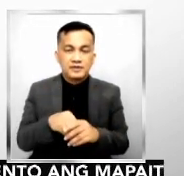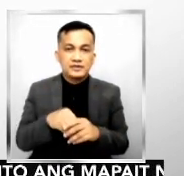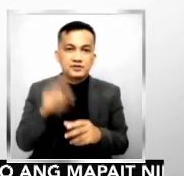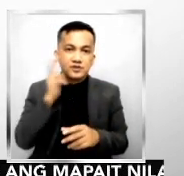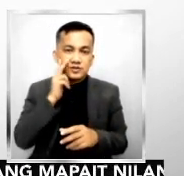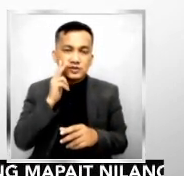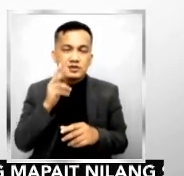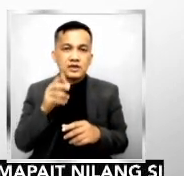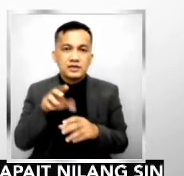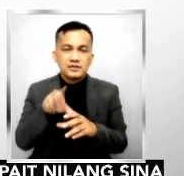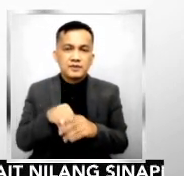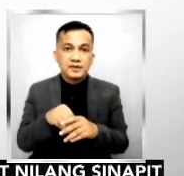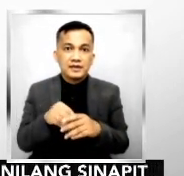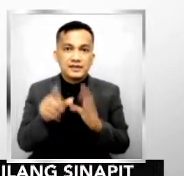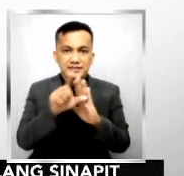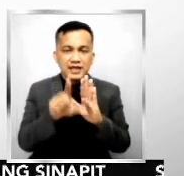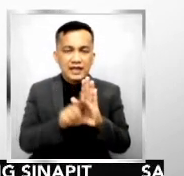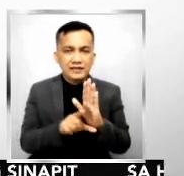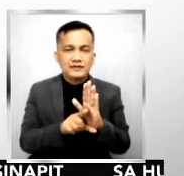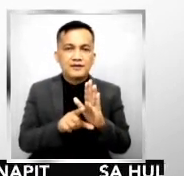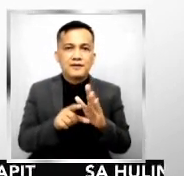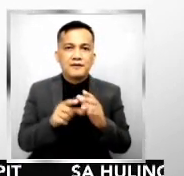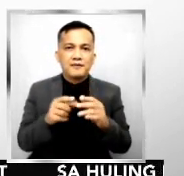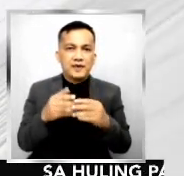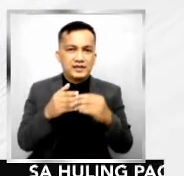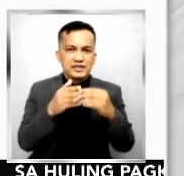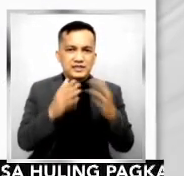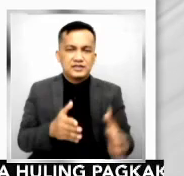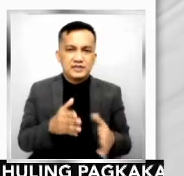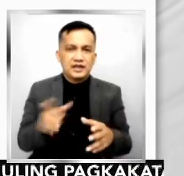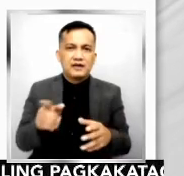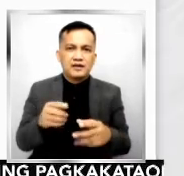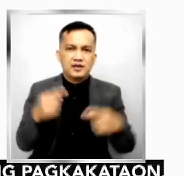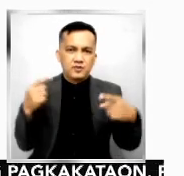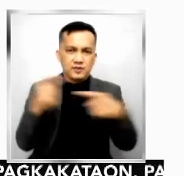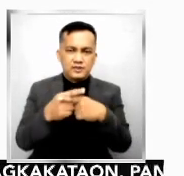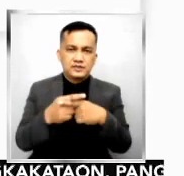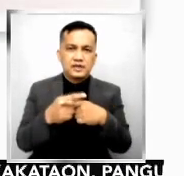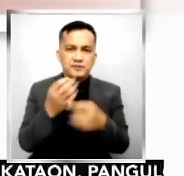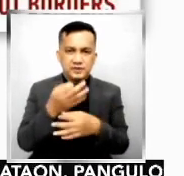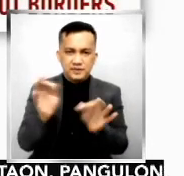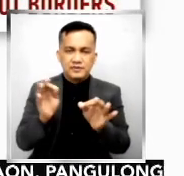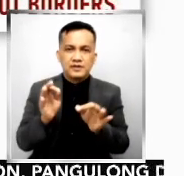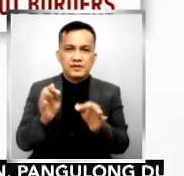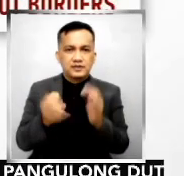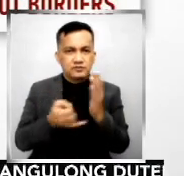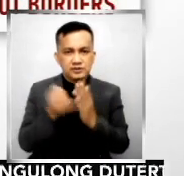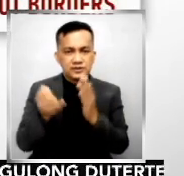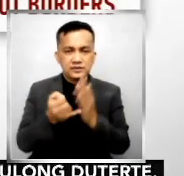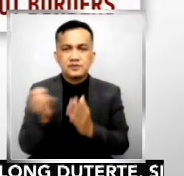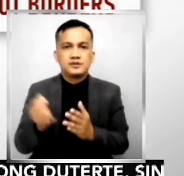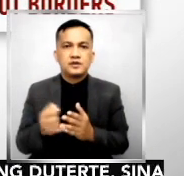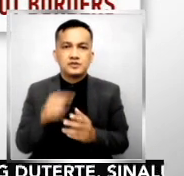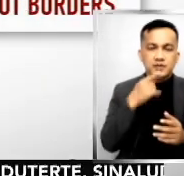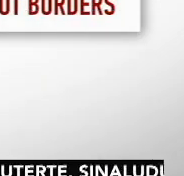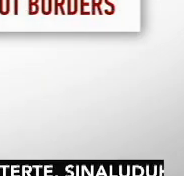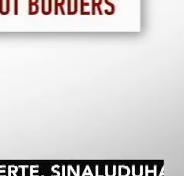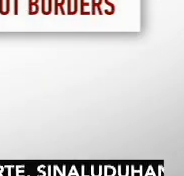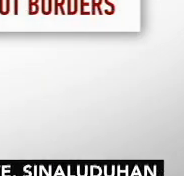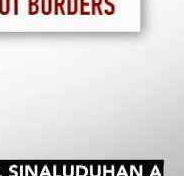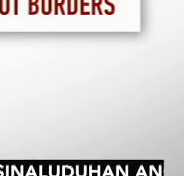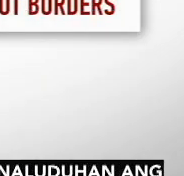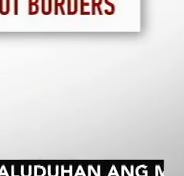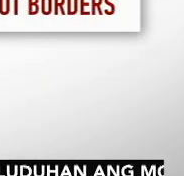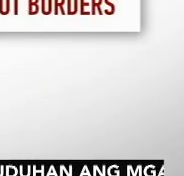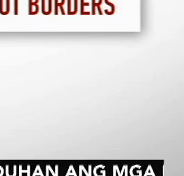umano sa kalayaan ng pamamahayag. Ayon sa grupo, may mga armas ang Pangulo para gamitin sa anilay